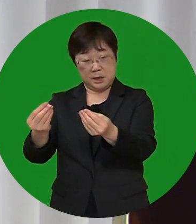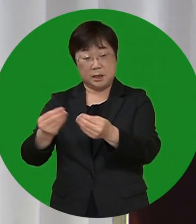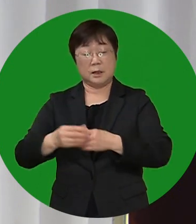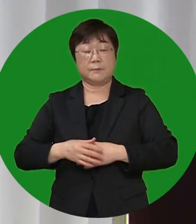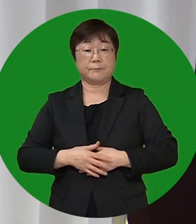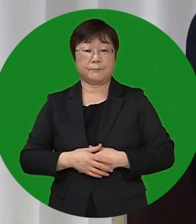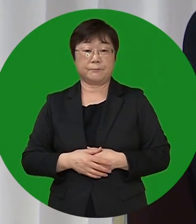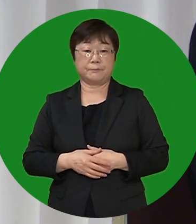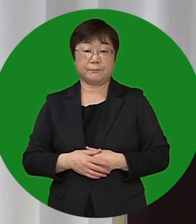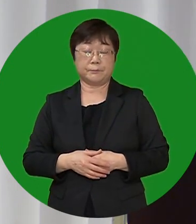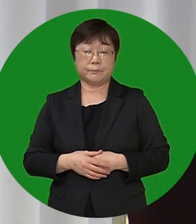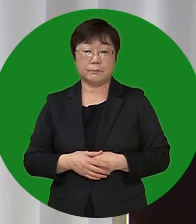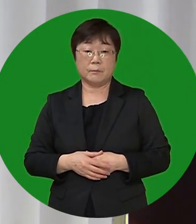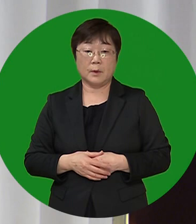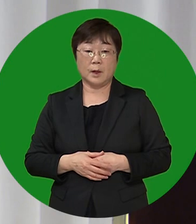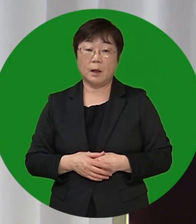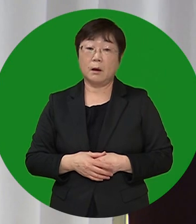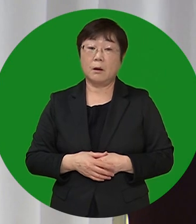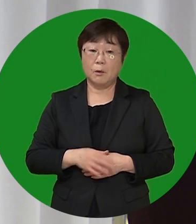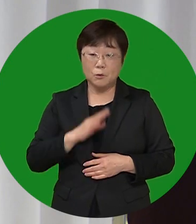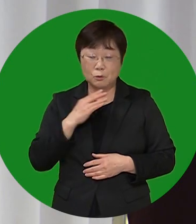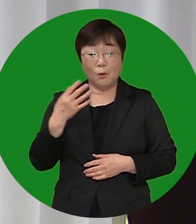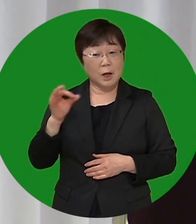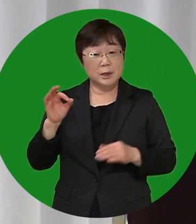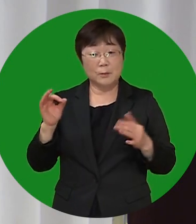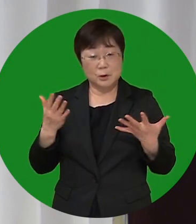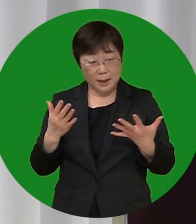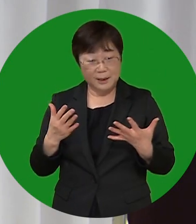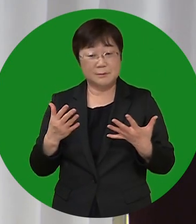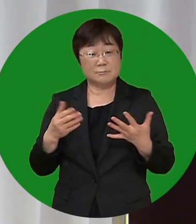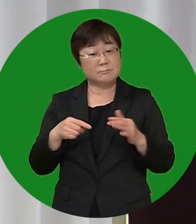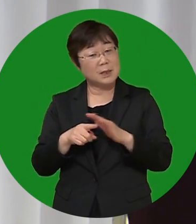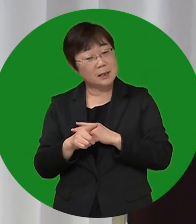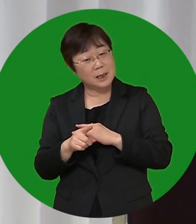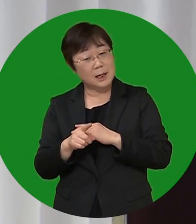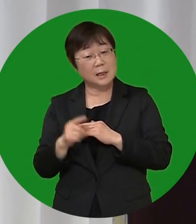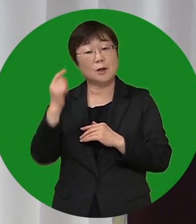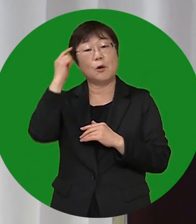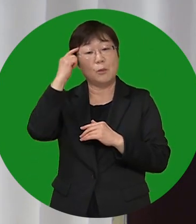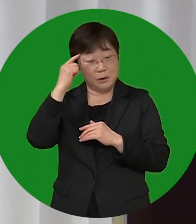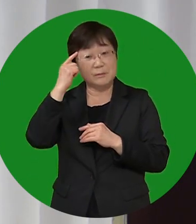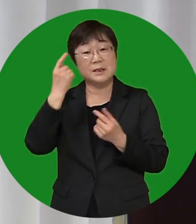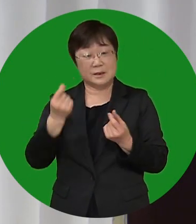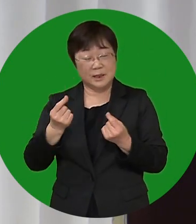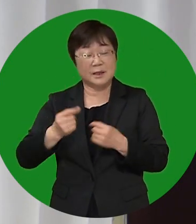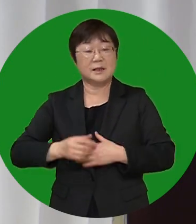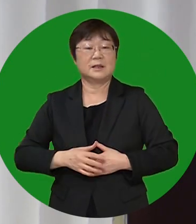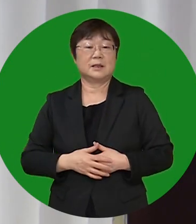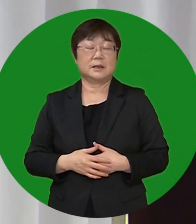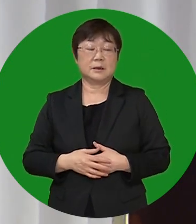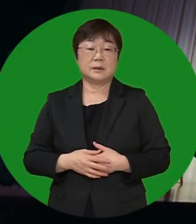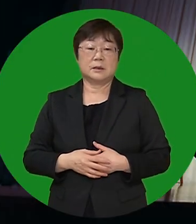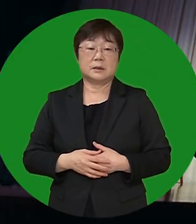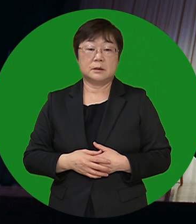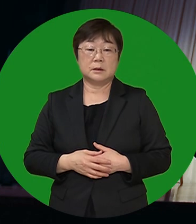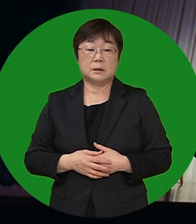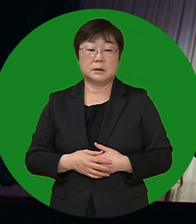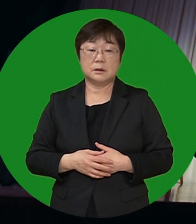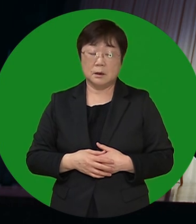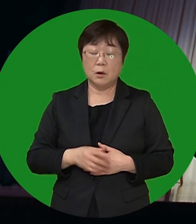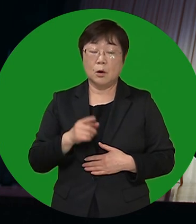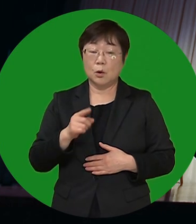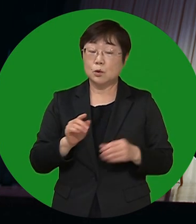でますあのお金もないのに立っ設定思いますがある